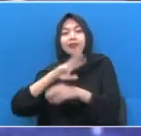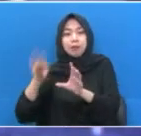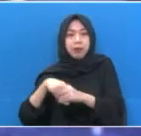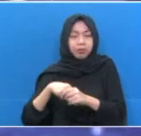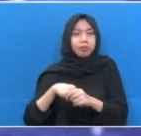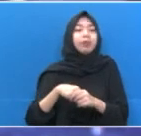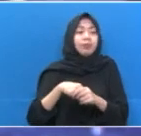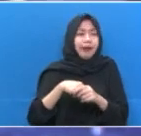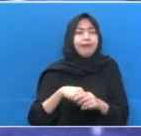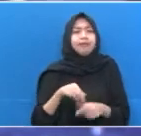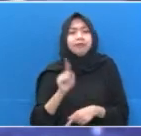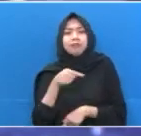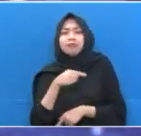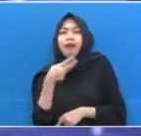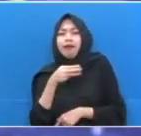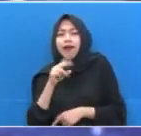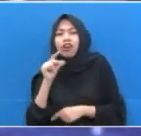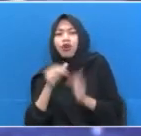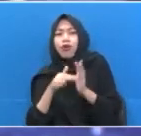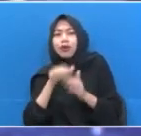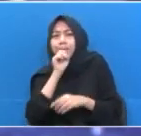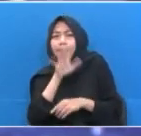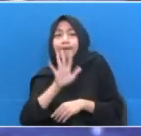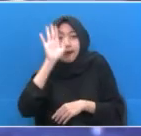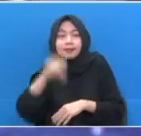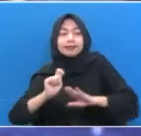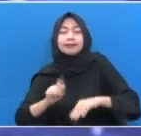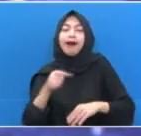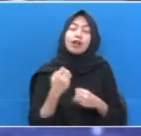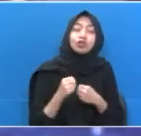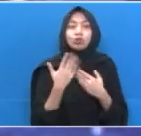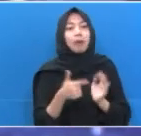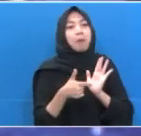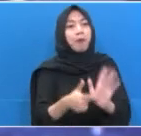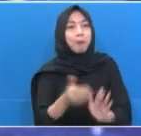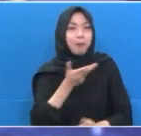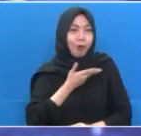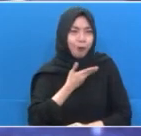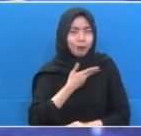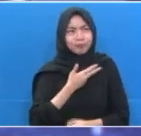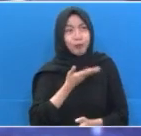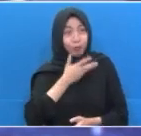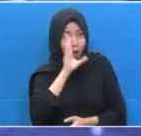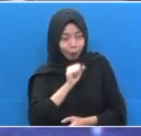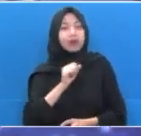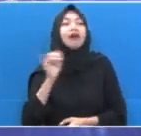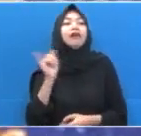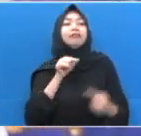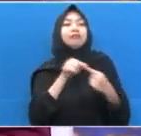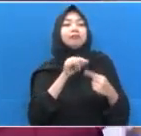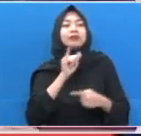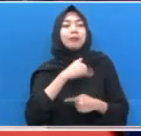elizer akan membantu mengungkap kasus pembunuhan Yosua di ruang sidang kita akan membahasnya bersama dengan kuasa hukum